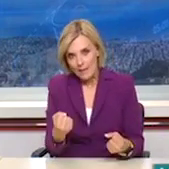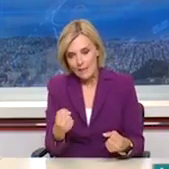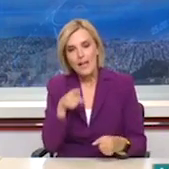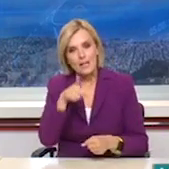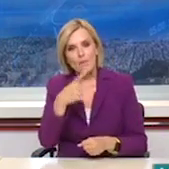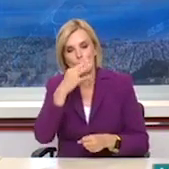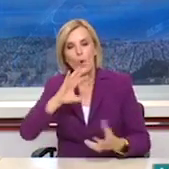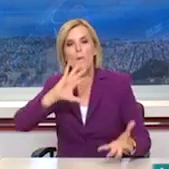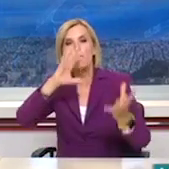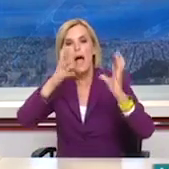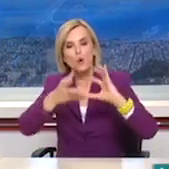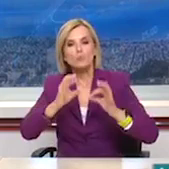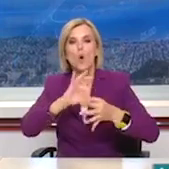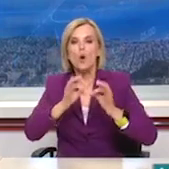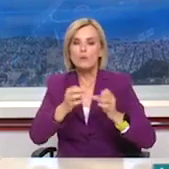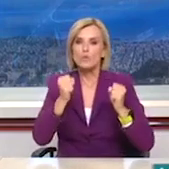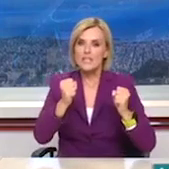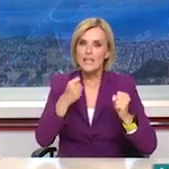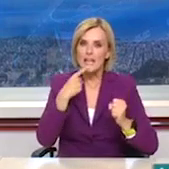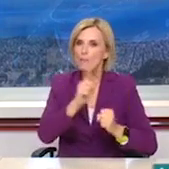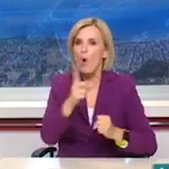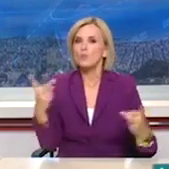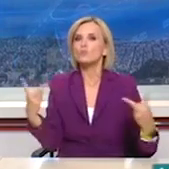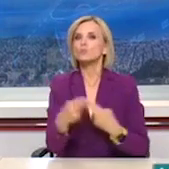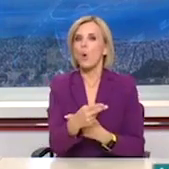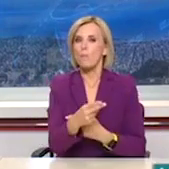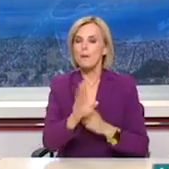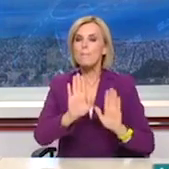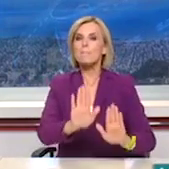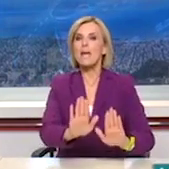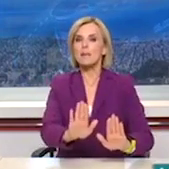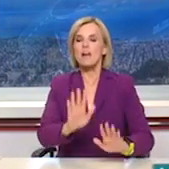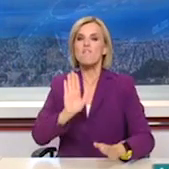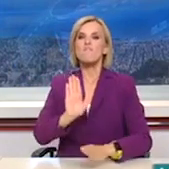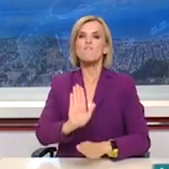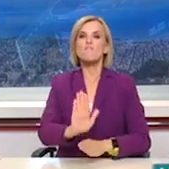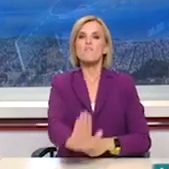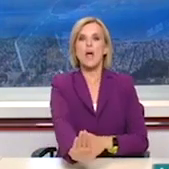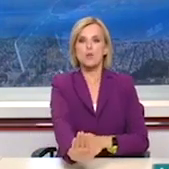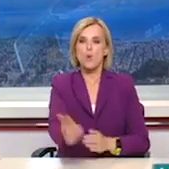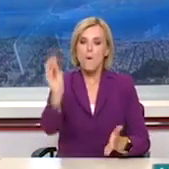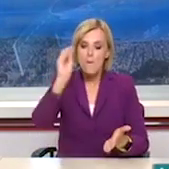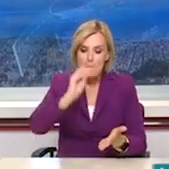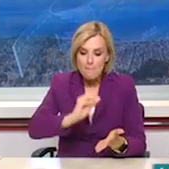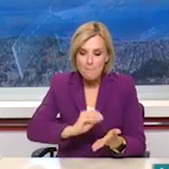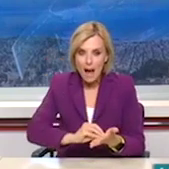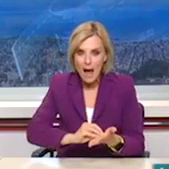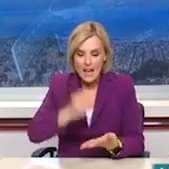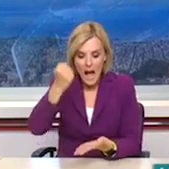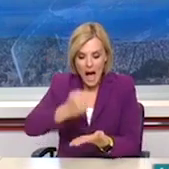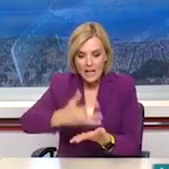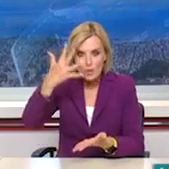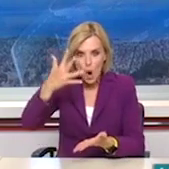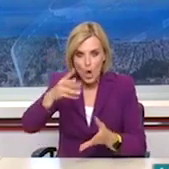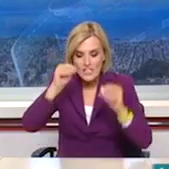βάλει κατά κάποιο τρόπο ένα pause. Δεν τη σταματάει. Ζητάει να επαναξιολογηθούν τα δεδομένα από το